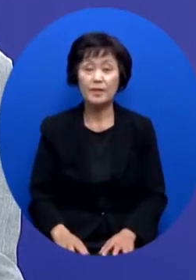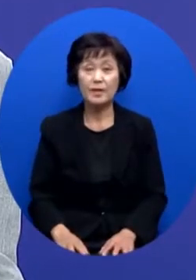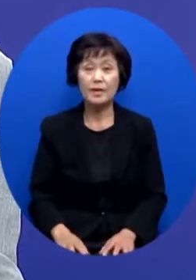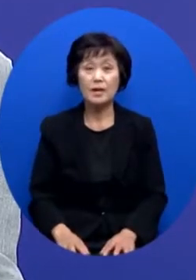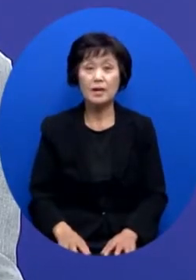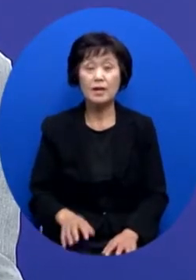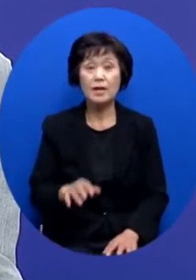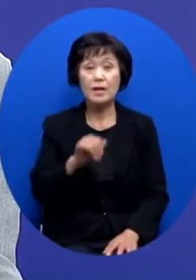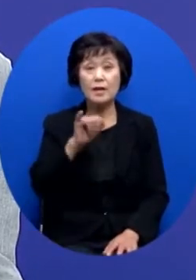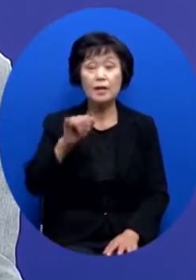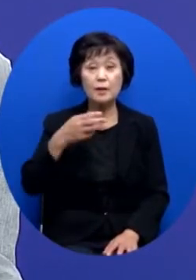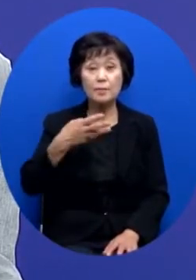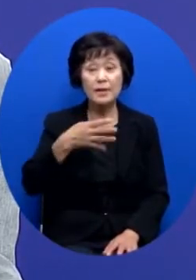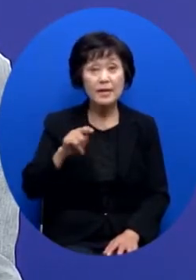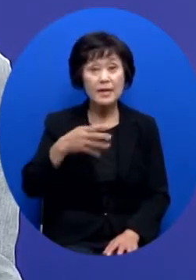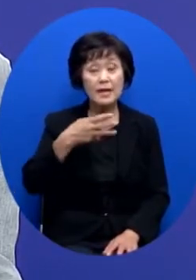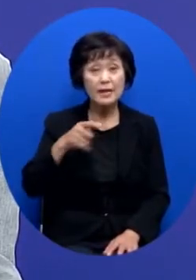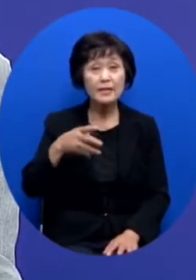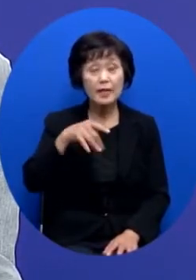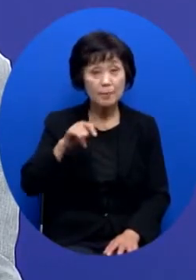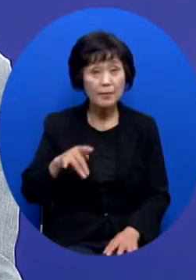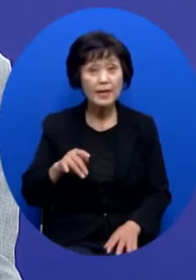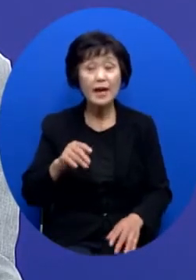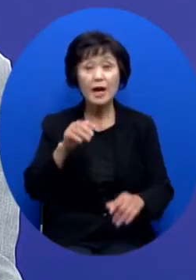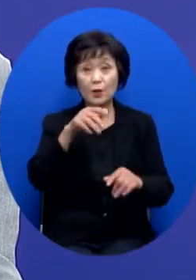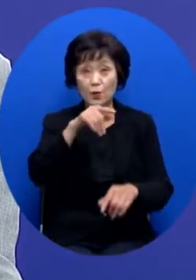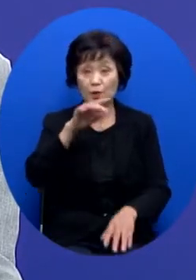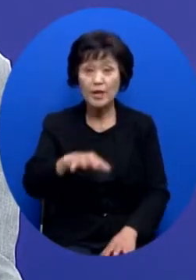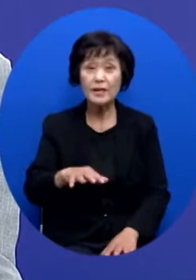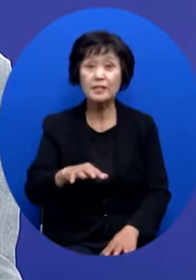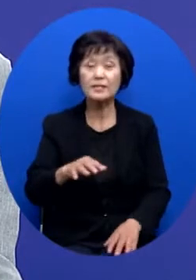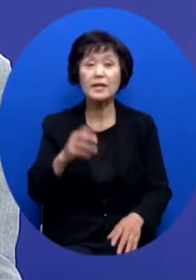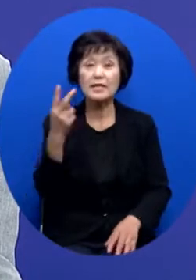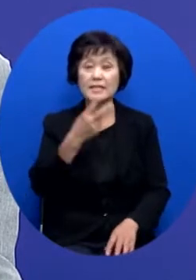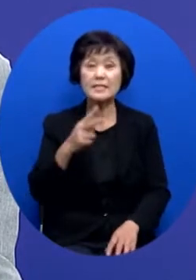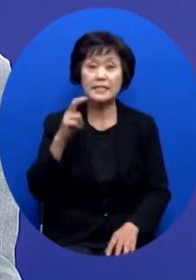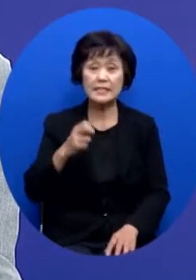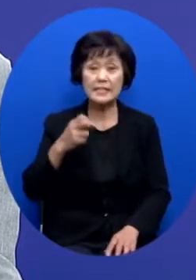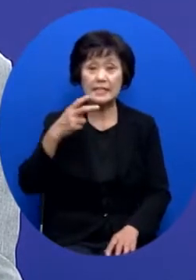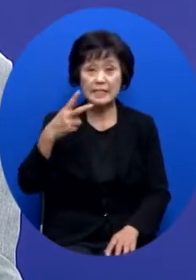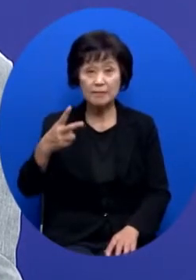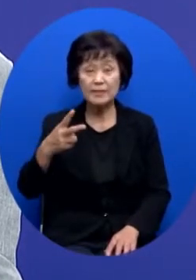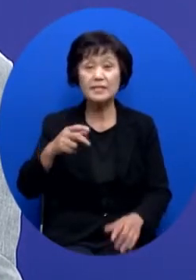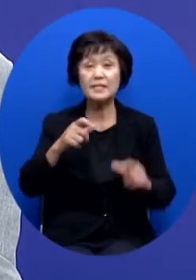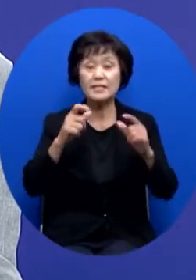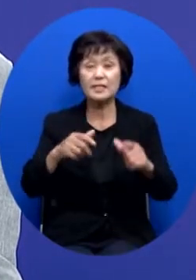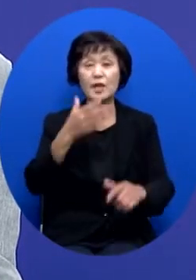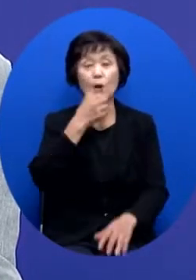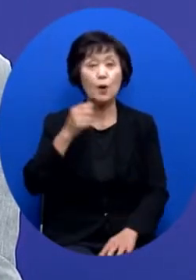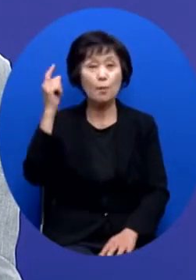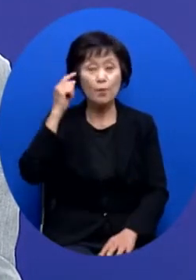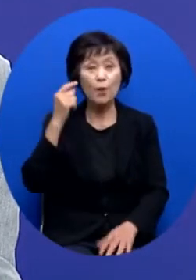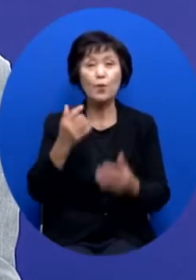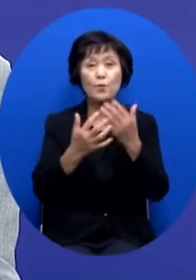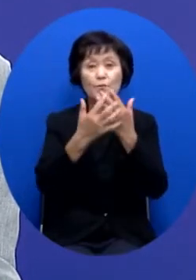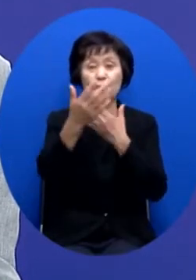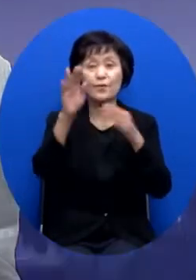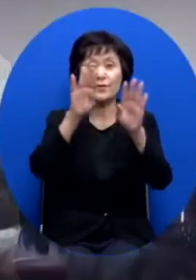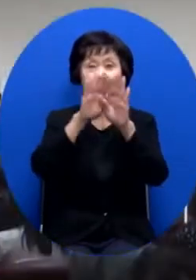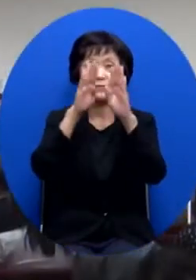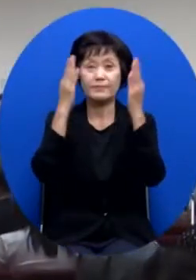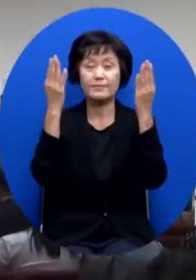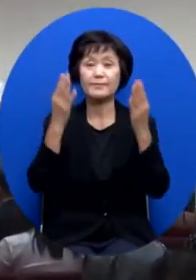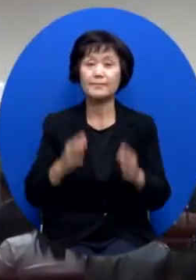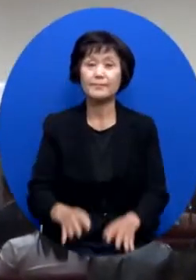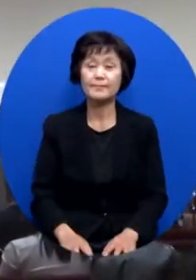대필라델피아 교회 협의회가 필라 영생 장로교회에서 2022년 필라델피아 지역 복음화 대회를 열었습니다.